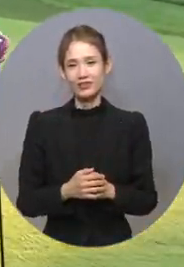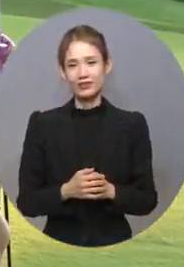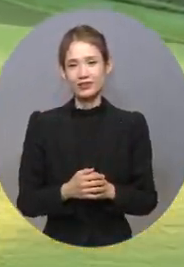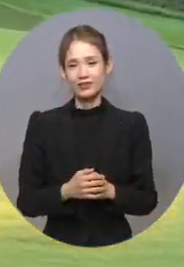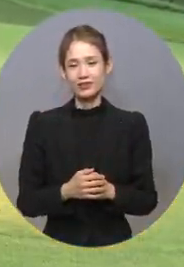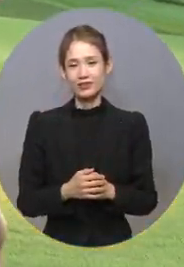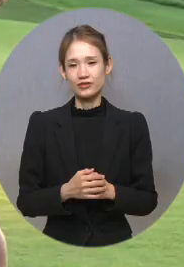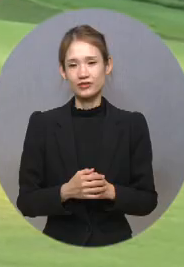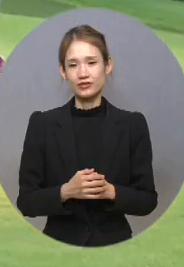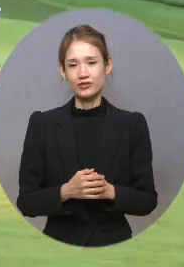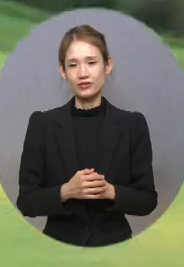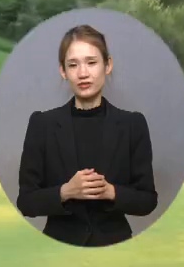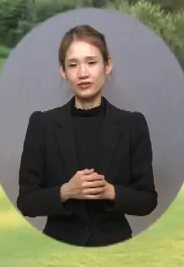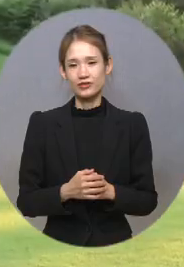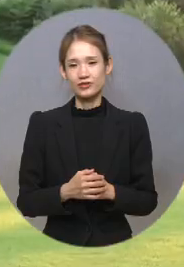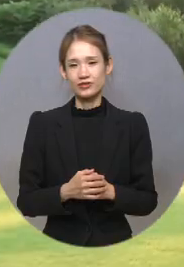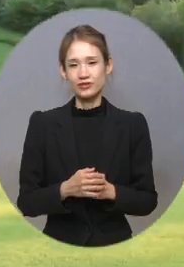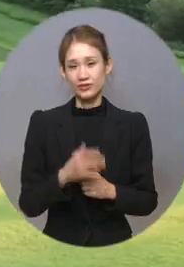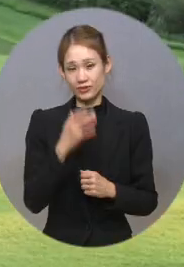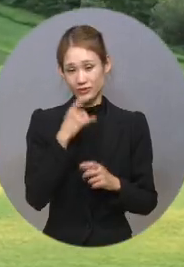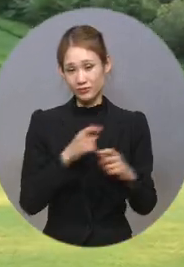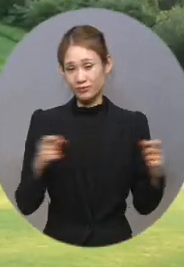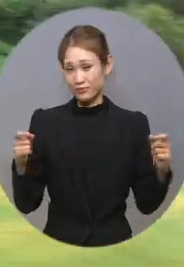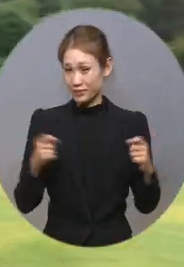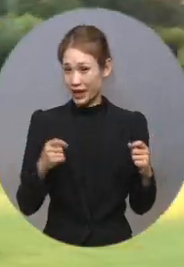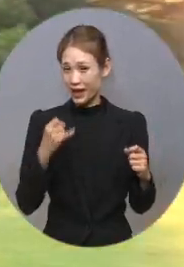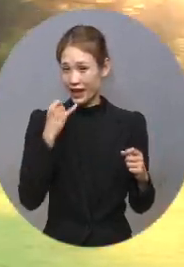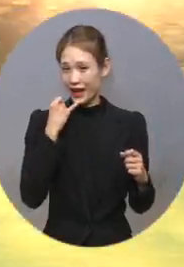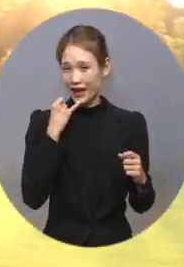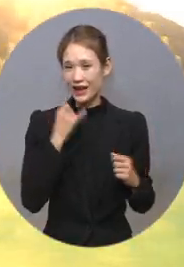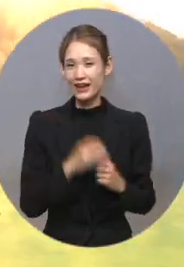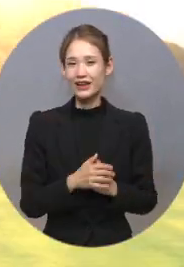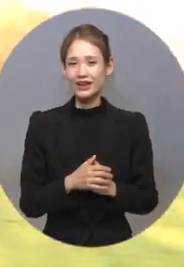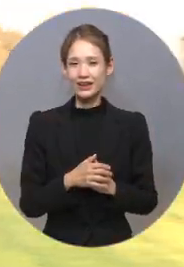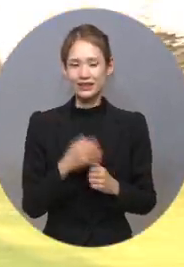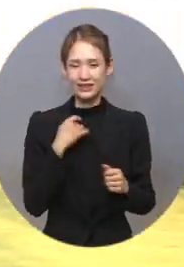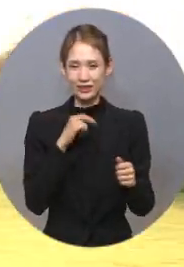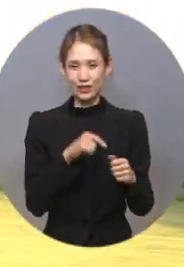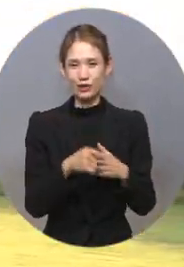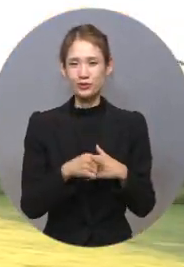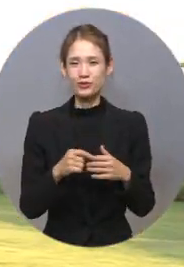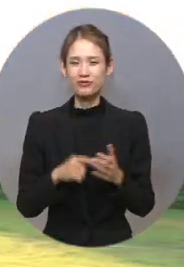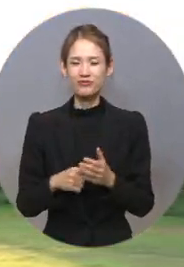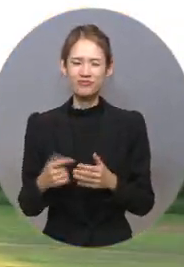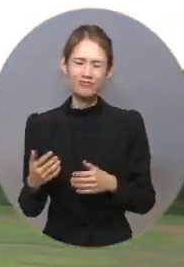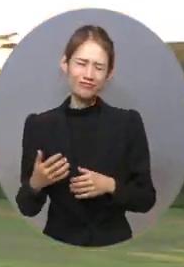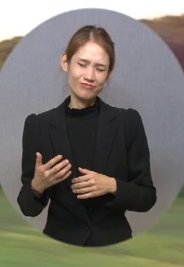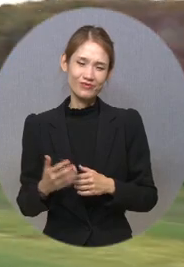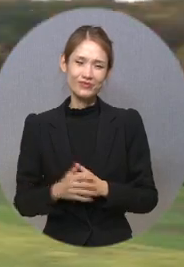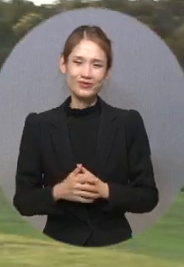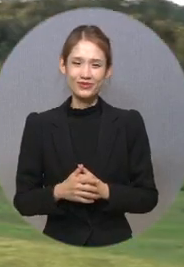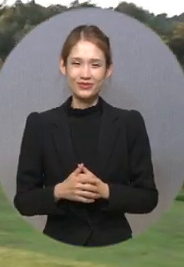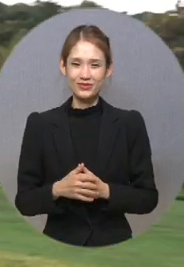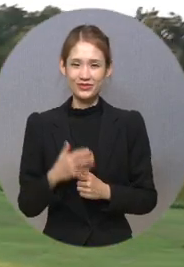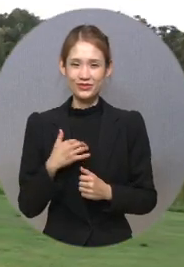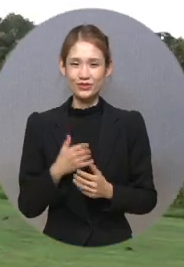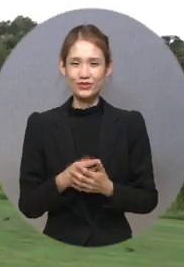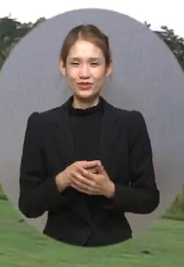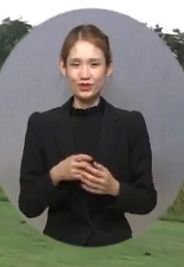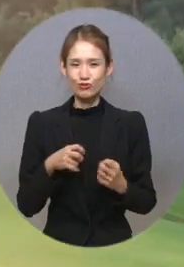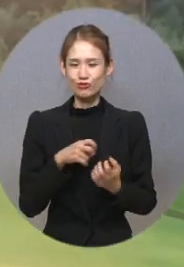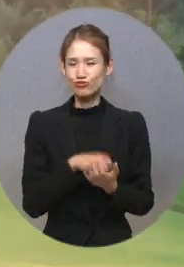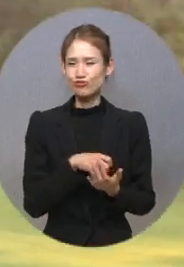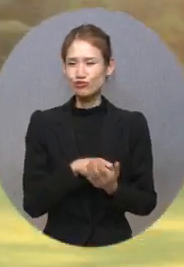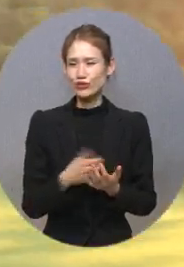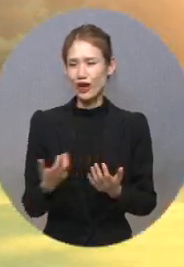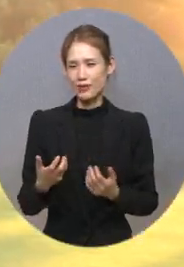별로 안 멀지. 아. 그지? 뭐... 아 하고 시키고 내가 진짜 마음이 아팠다. 도가지 나가고 무릎 아파. 좋네. 아 좋네.